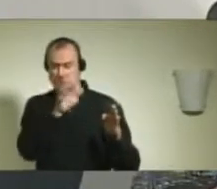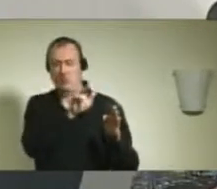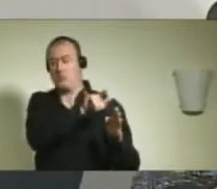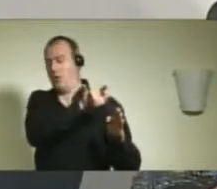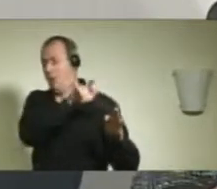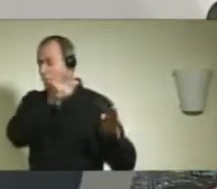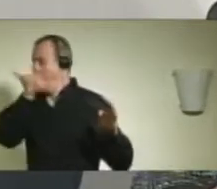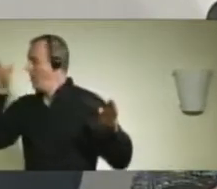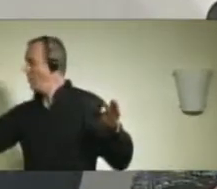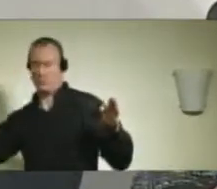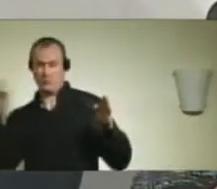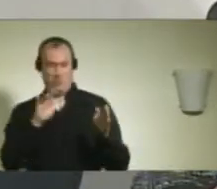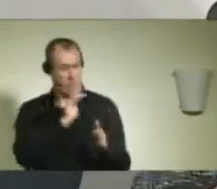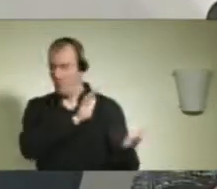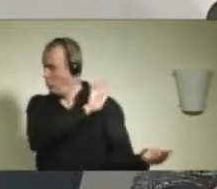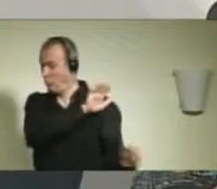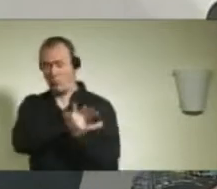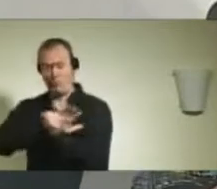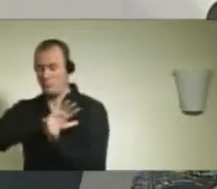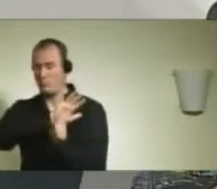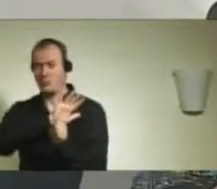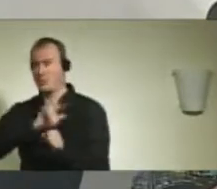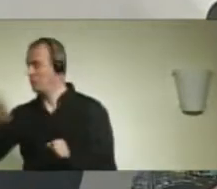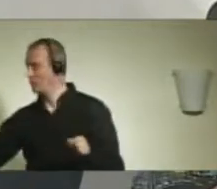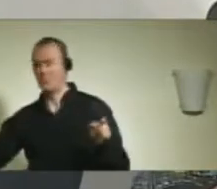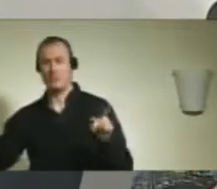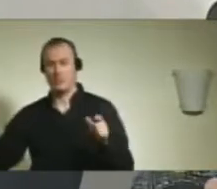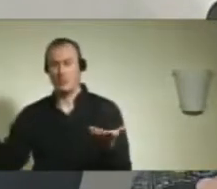des bureaux de poste, tout dépendra